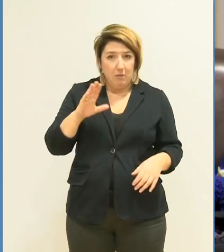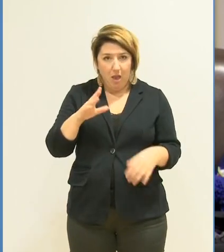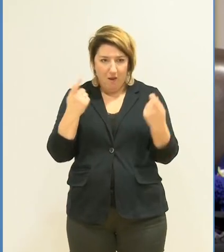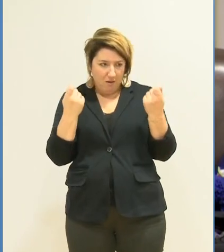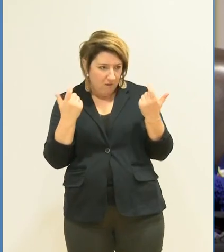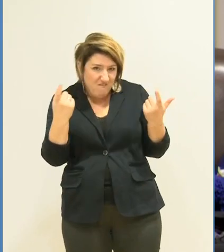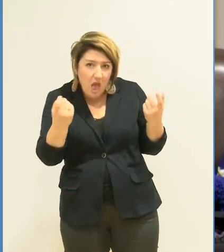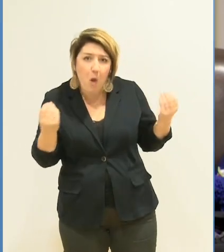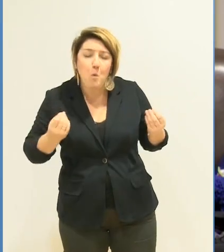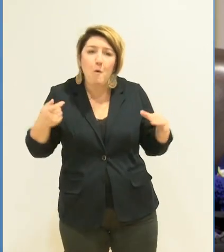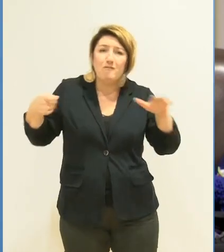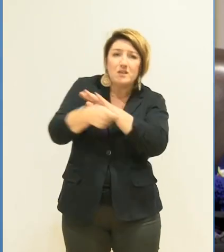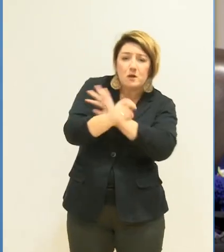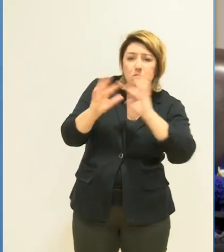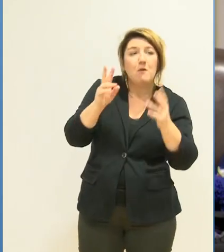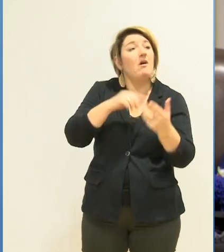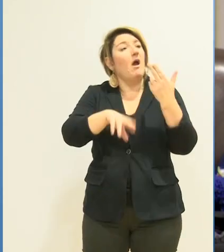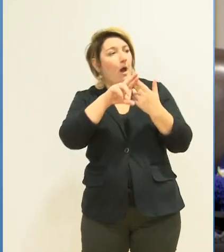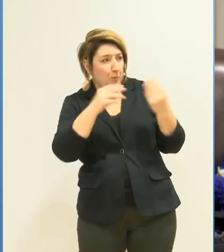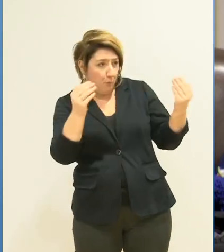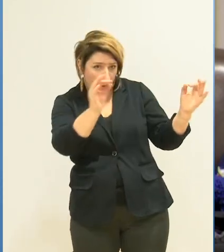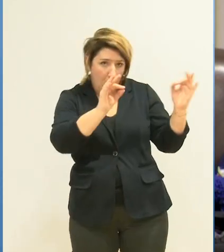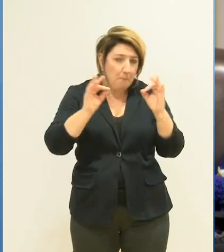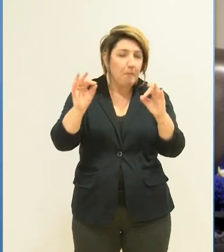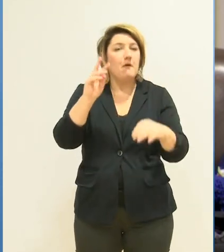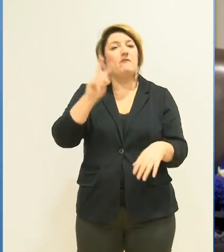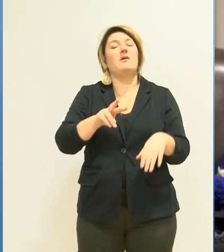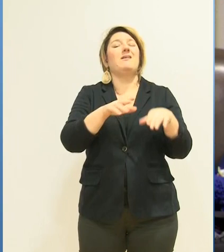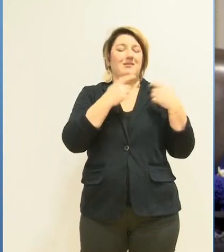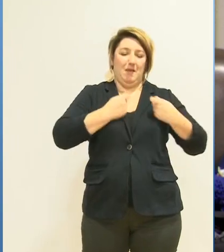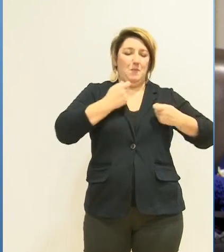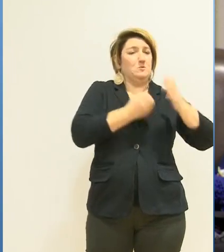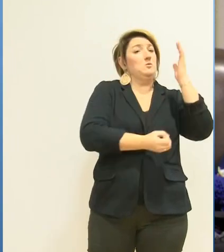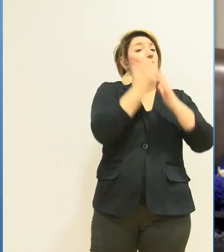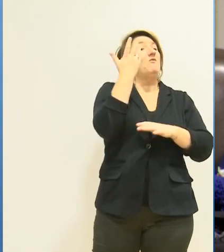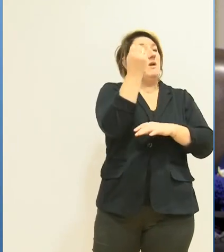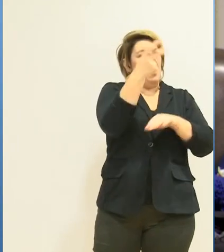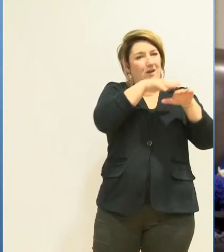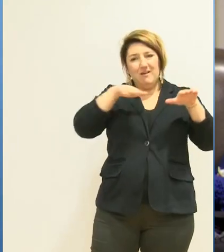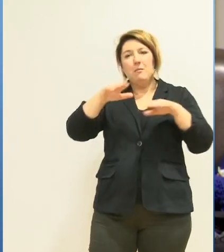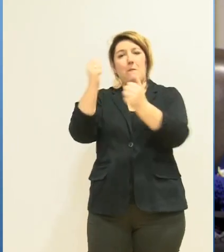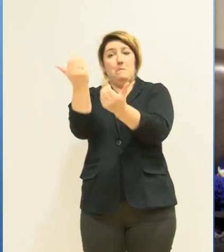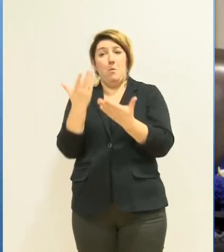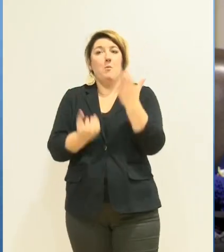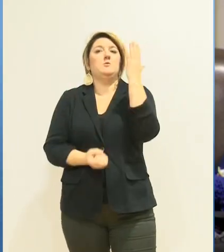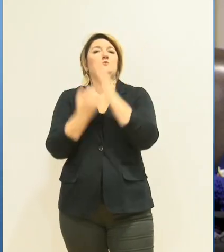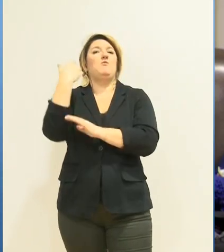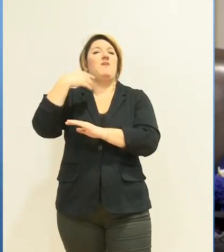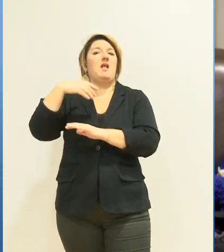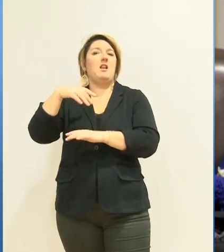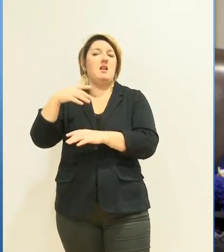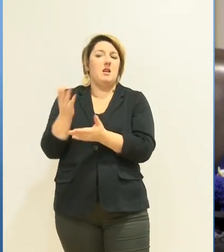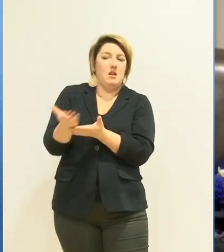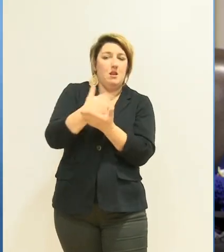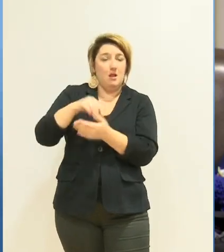beaucoup de réponses à cette question là il faudrait vraiment en parallèle de ces nouvelles dépenses que vous proposiez des nouvelles recettes et sauf à ce que j'ai